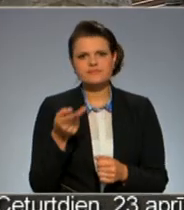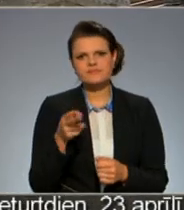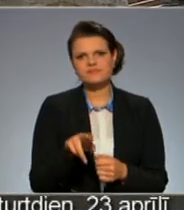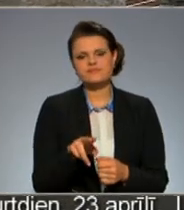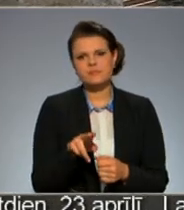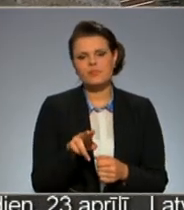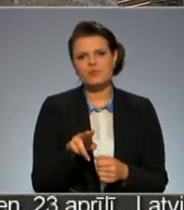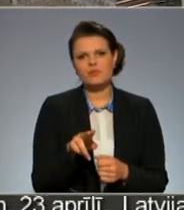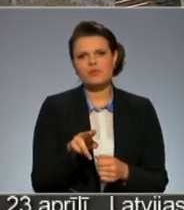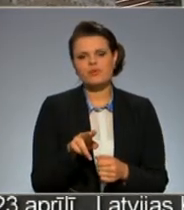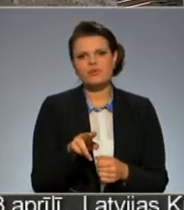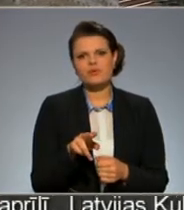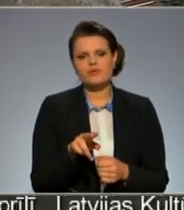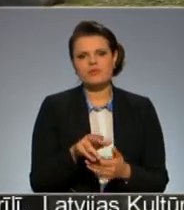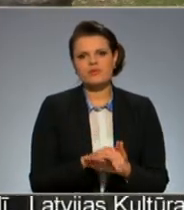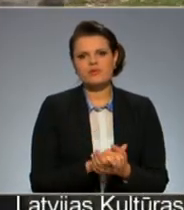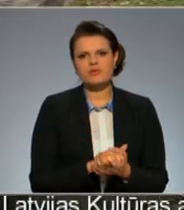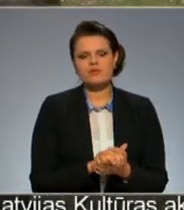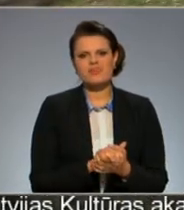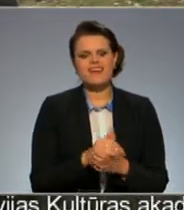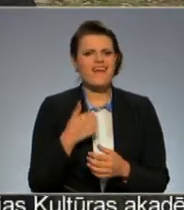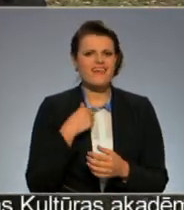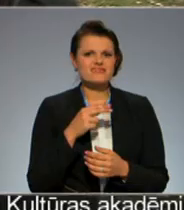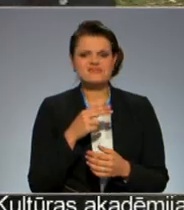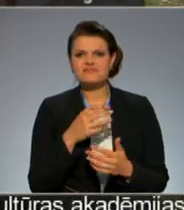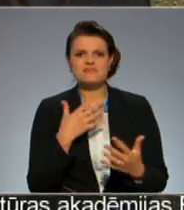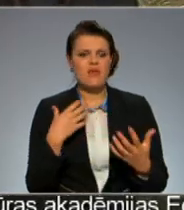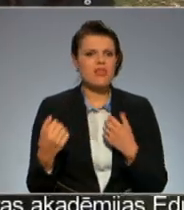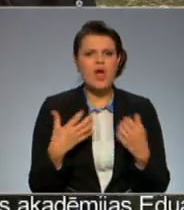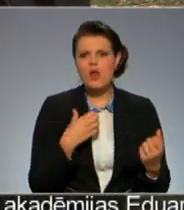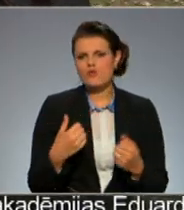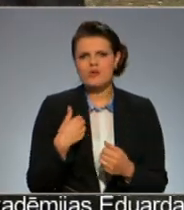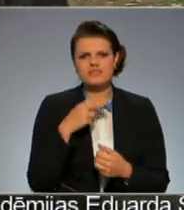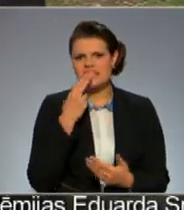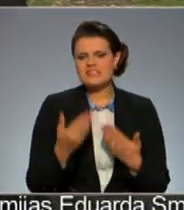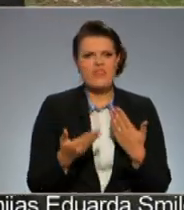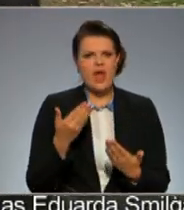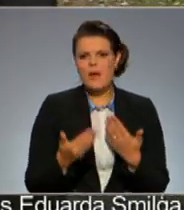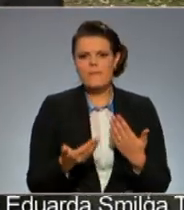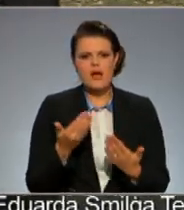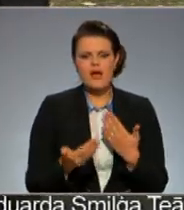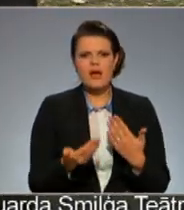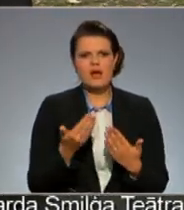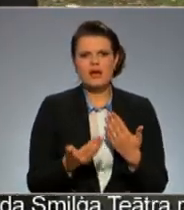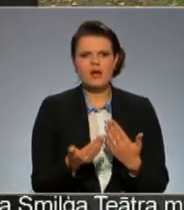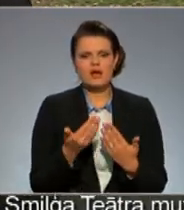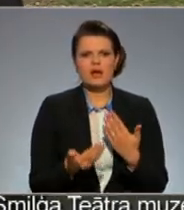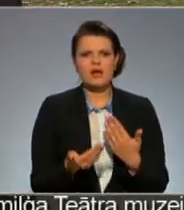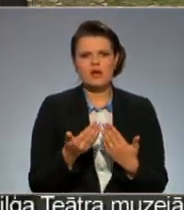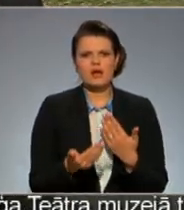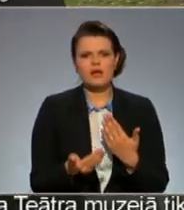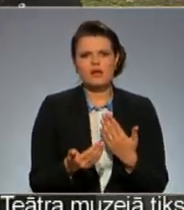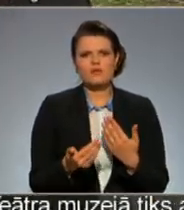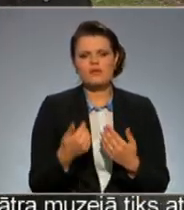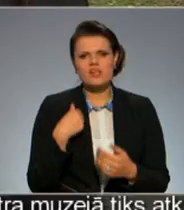un nu es neraujos es nemēģinu vai ne un es domāju arī man